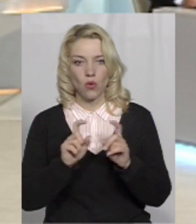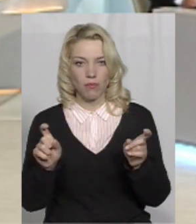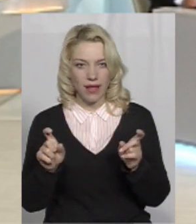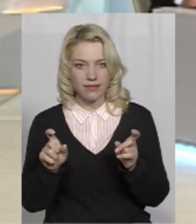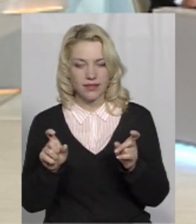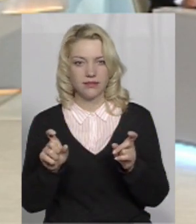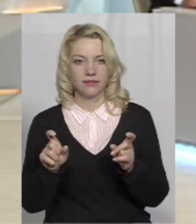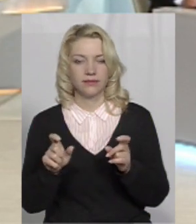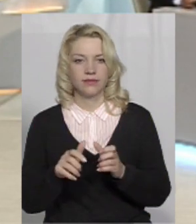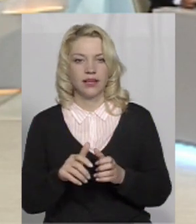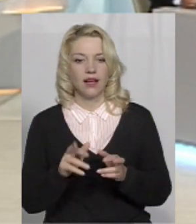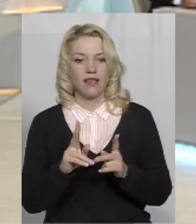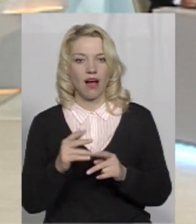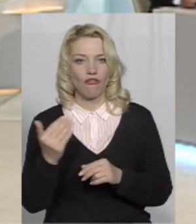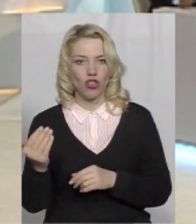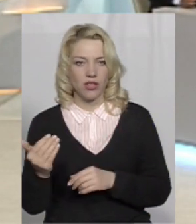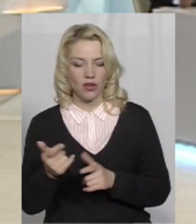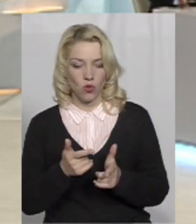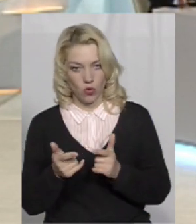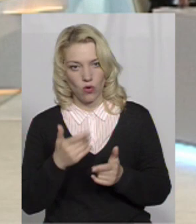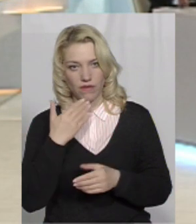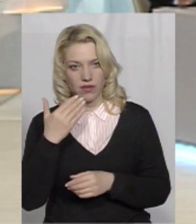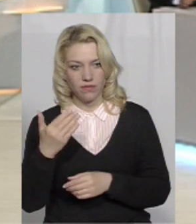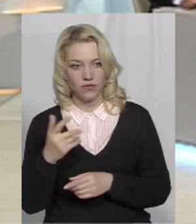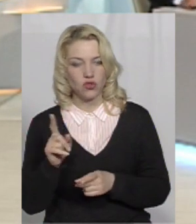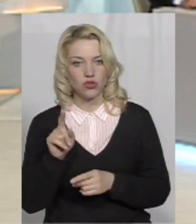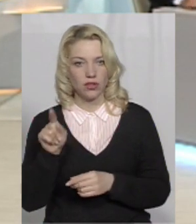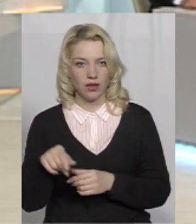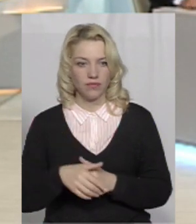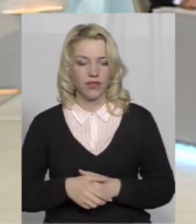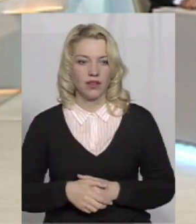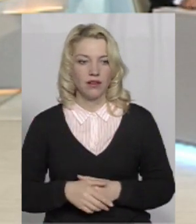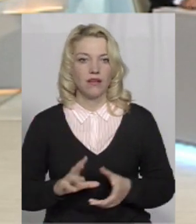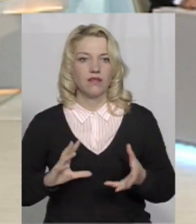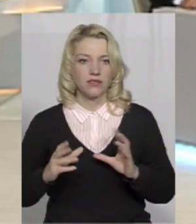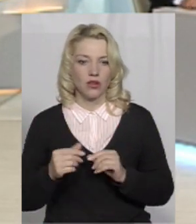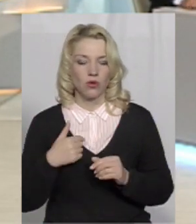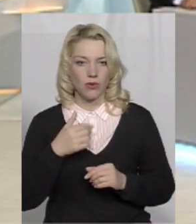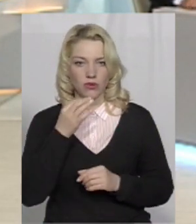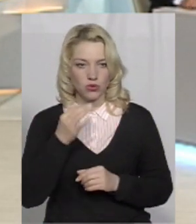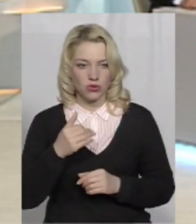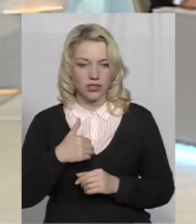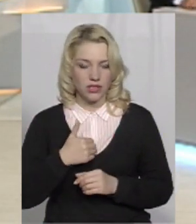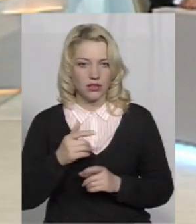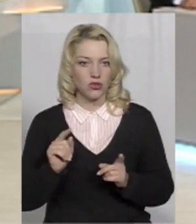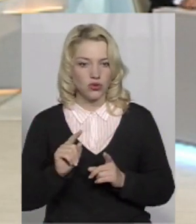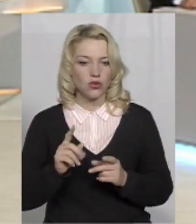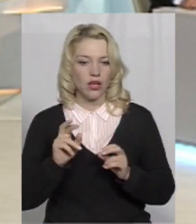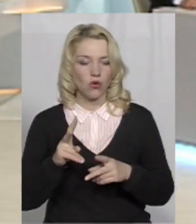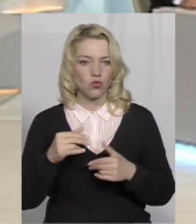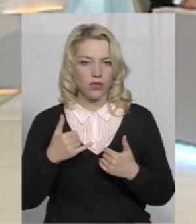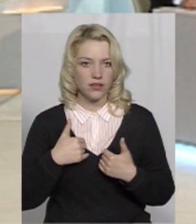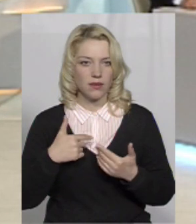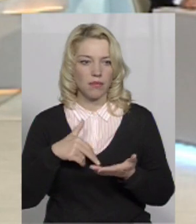компанія, як вони? Готові? Що там? Ну, загалом я хочу вам сказати, що так як у